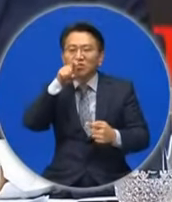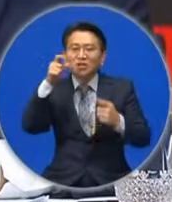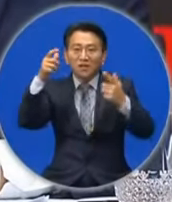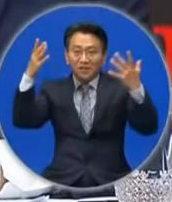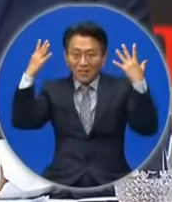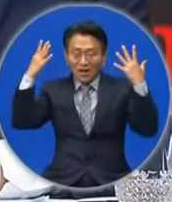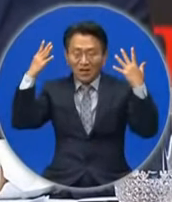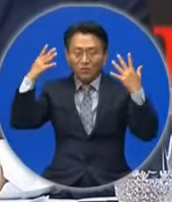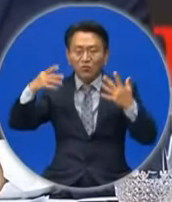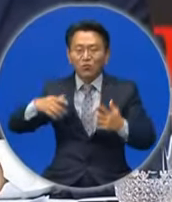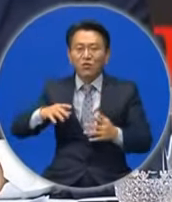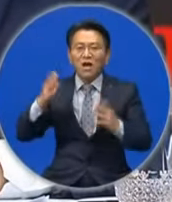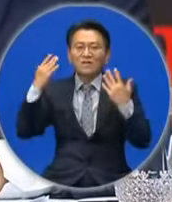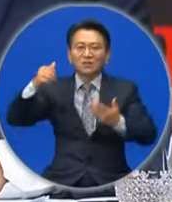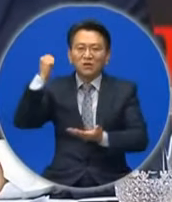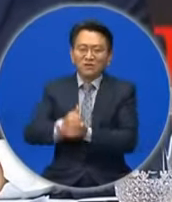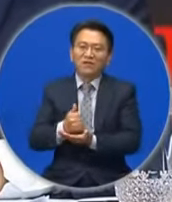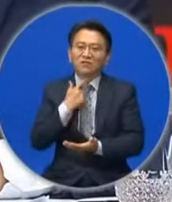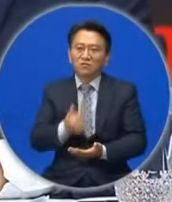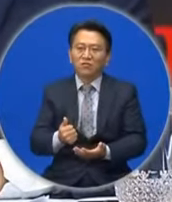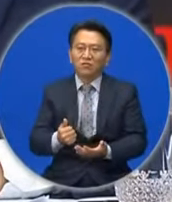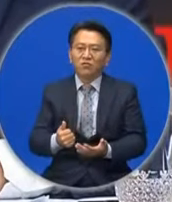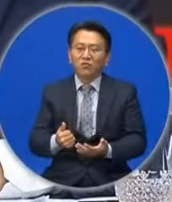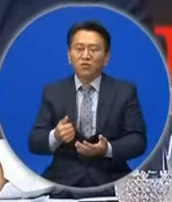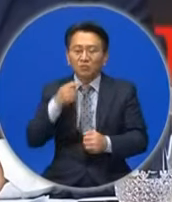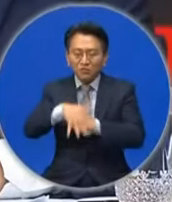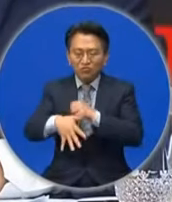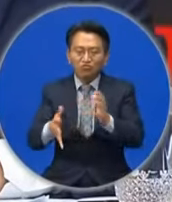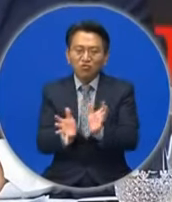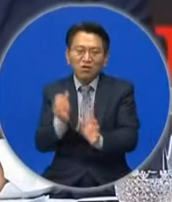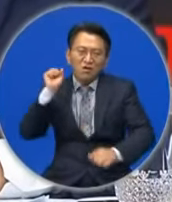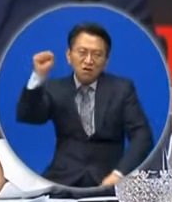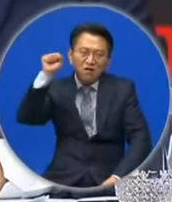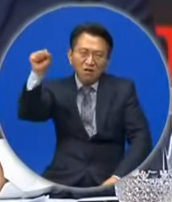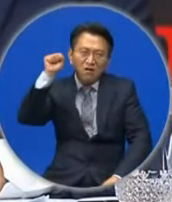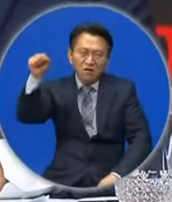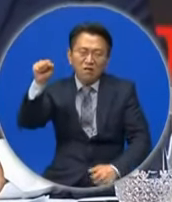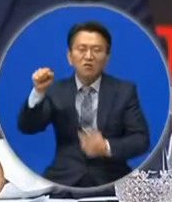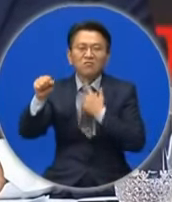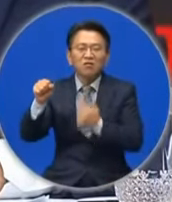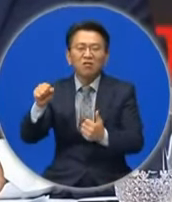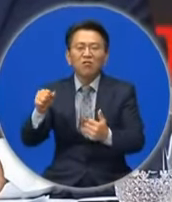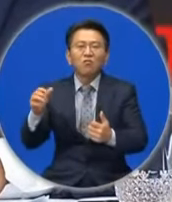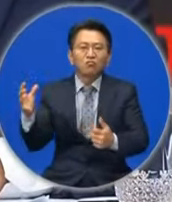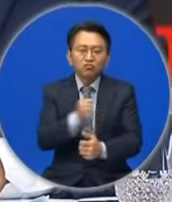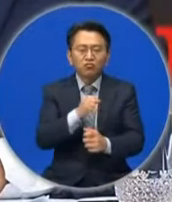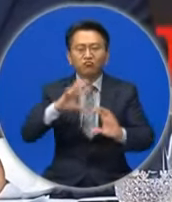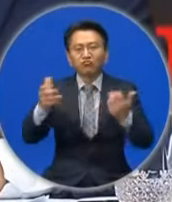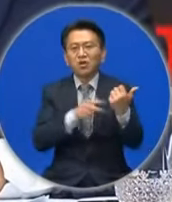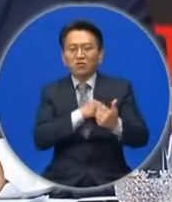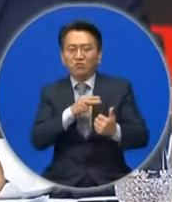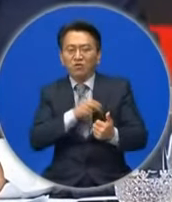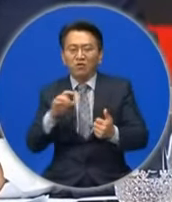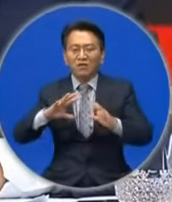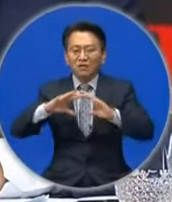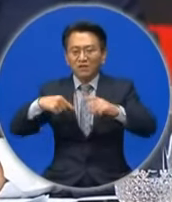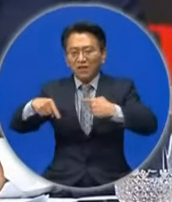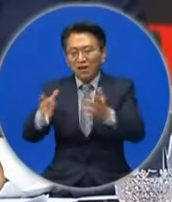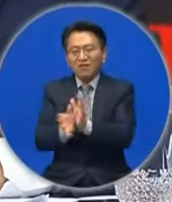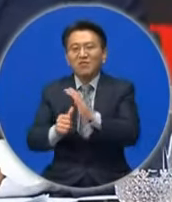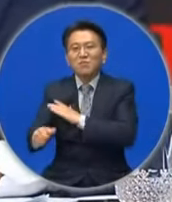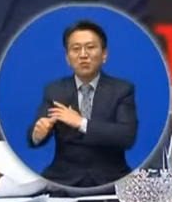인물 아닙니까? 86세대의 대표적인 민주화를 가지고 국회의원도 되고 이제 수많은 당대표 자리까지